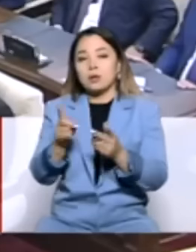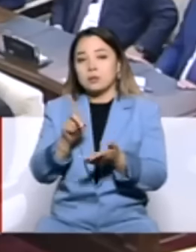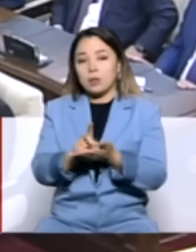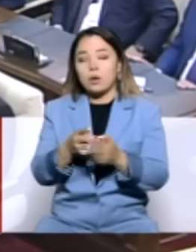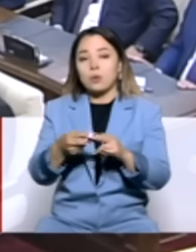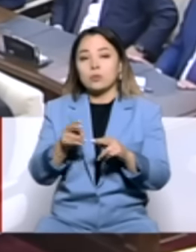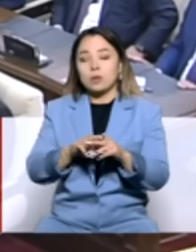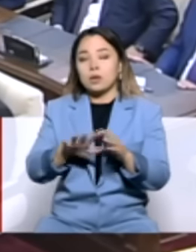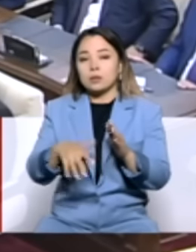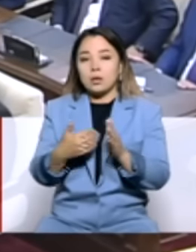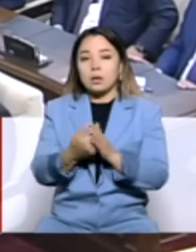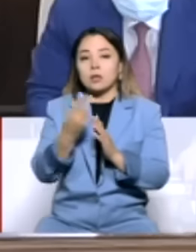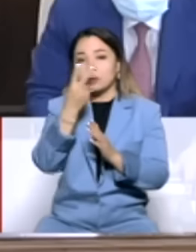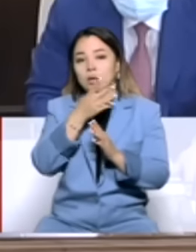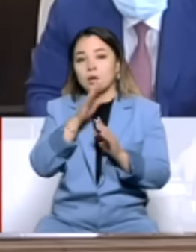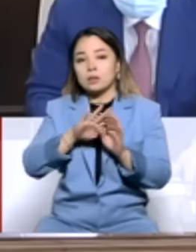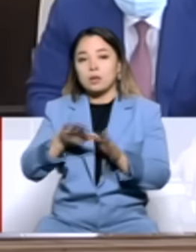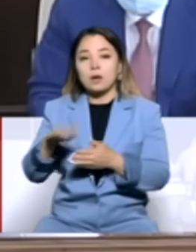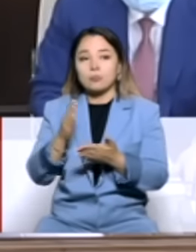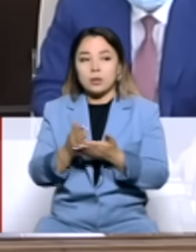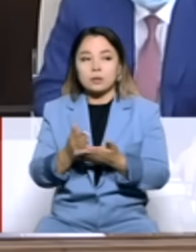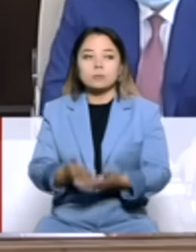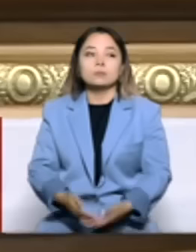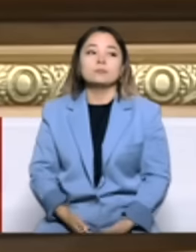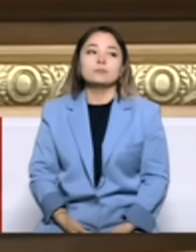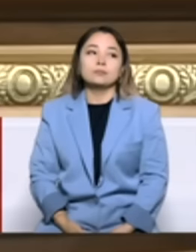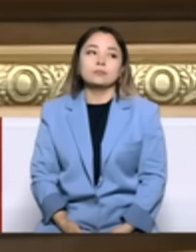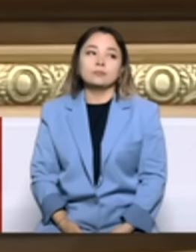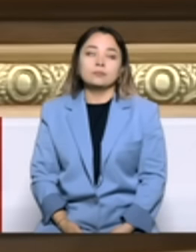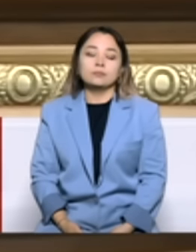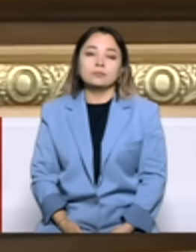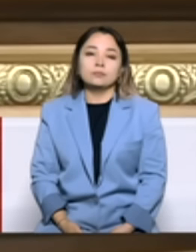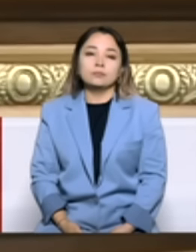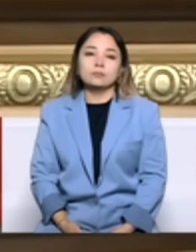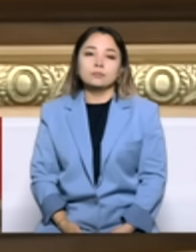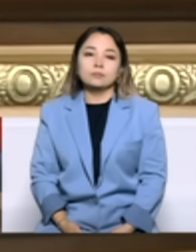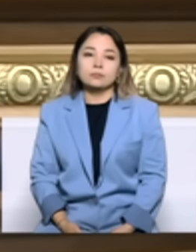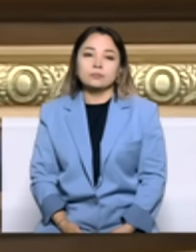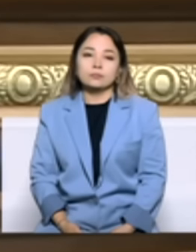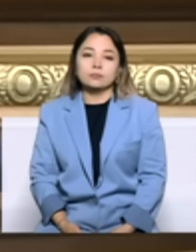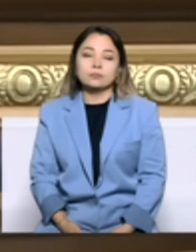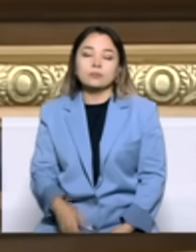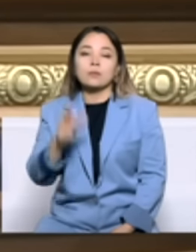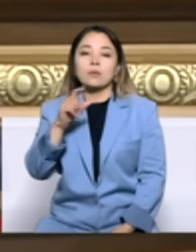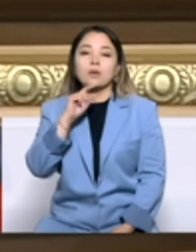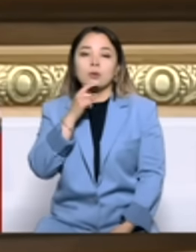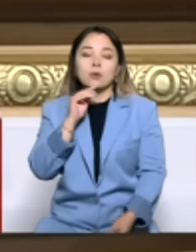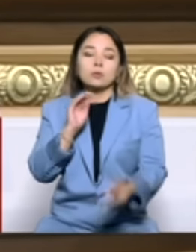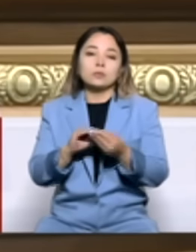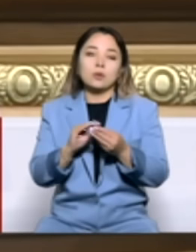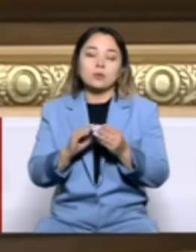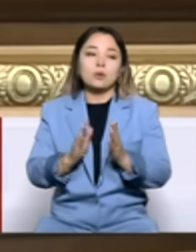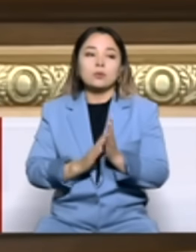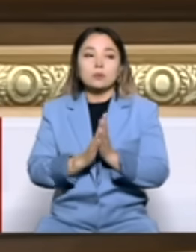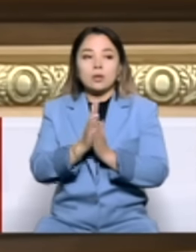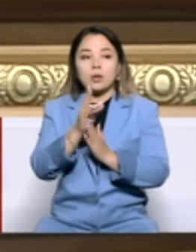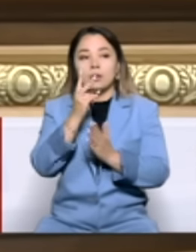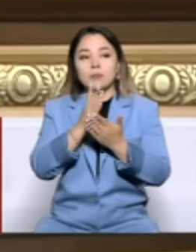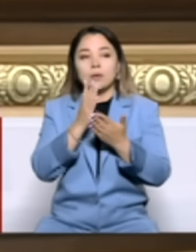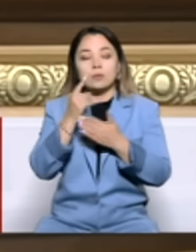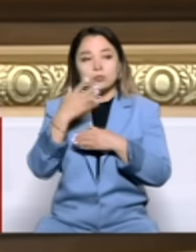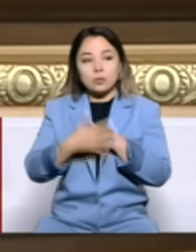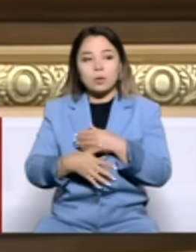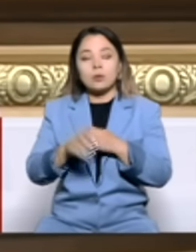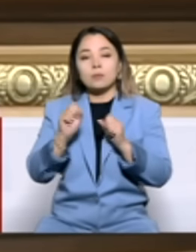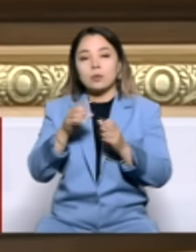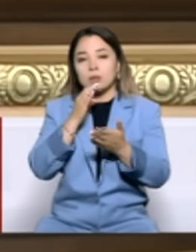Одан бері де 2 жыл өтіп кетті. Устойчивый экономический рост напрямую зависит. Экономиканың тұрақты өсуі салық саясатының түсінікті және